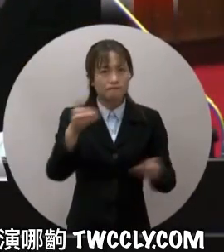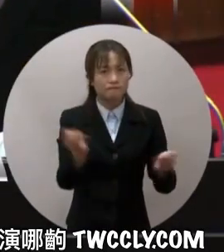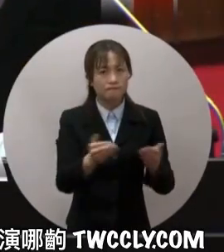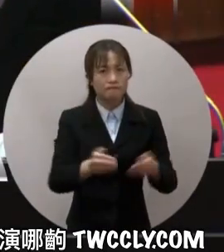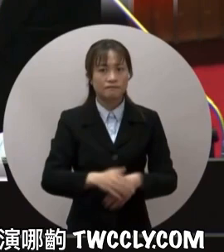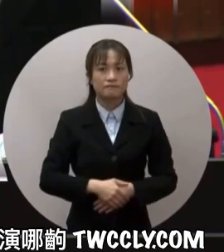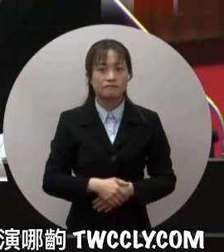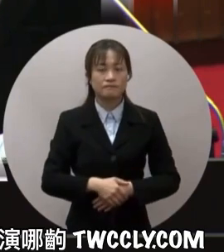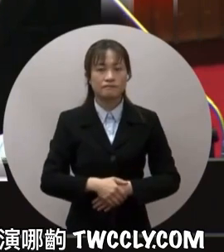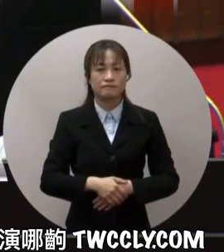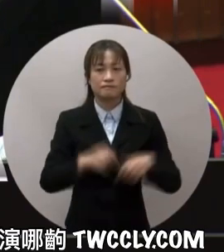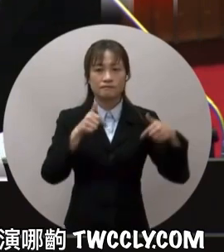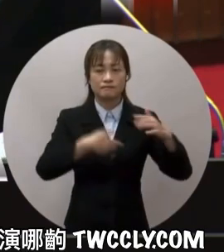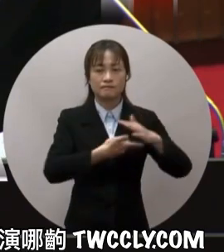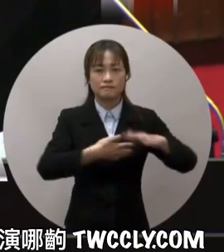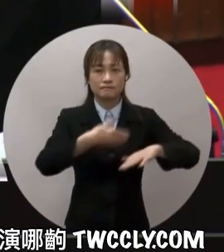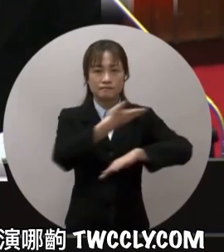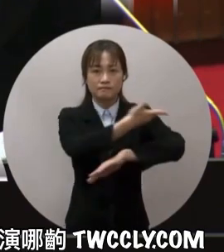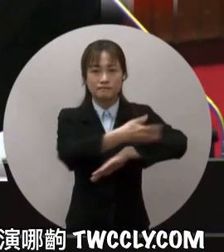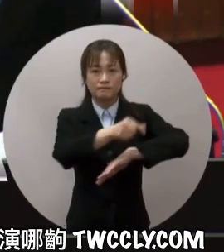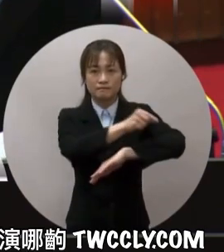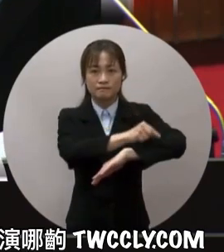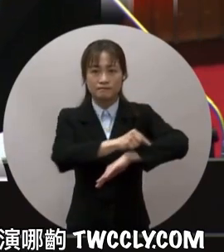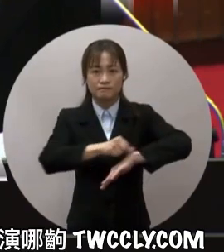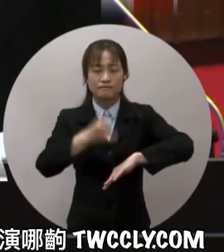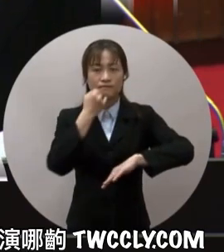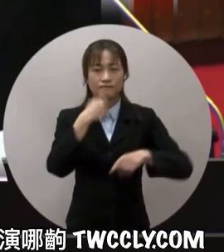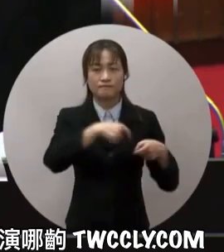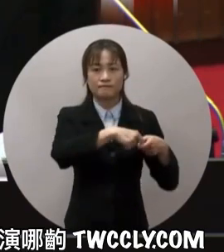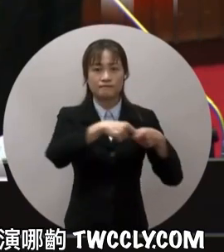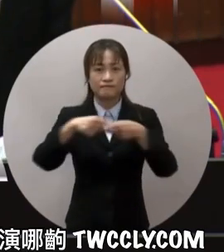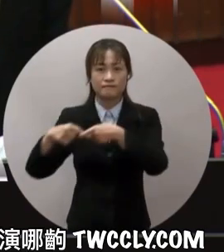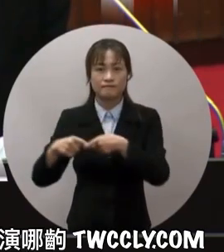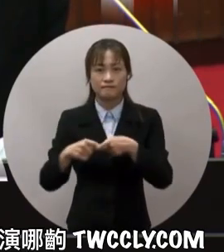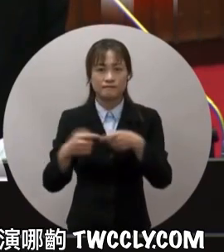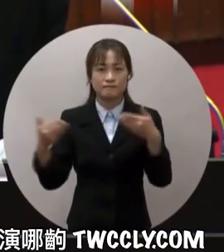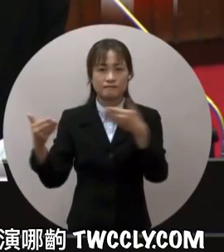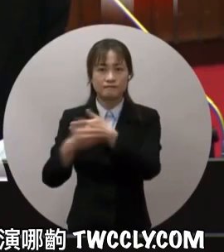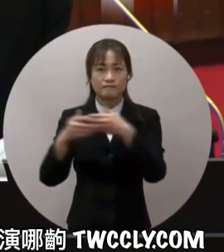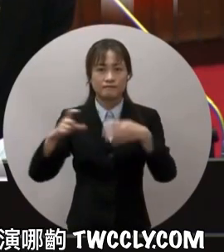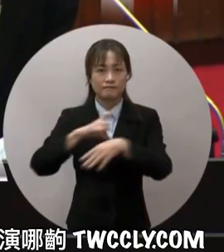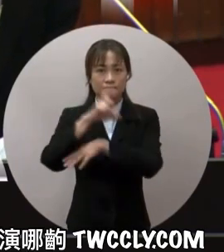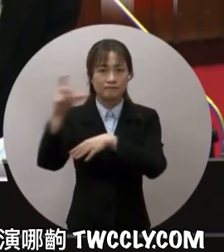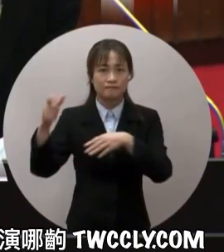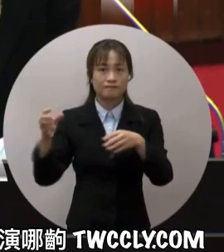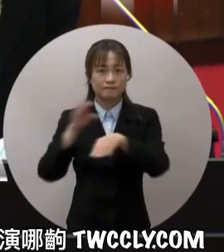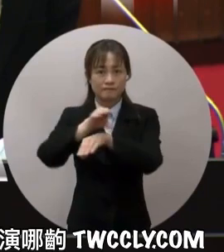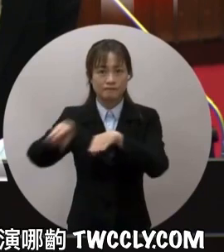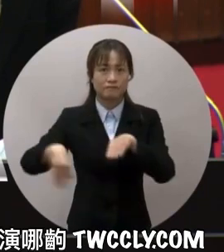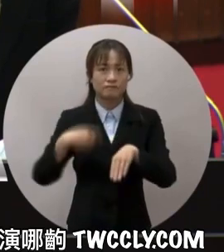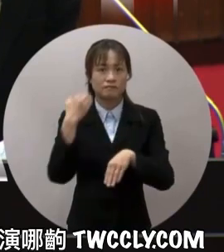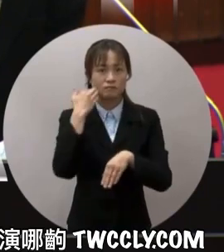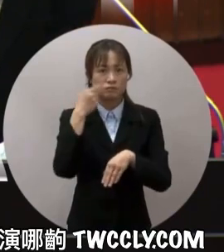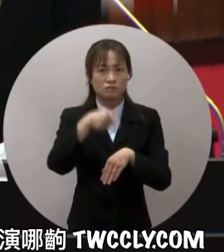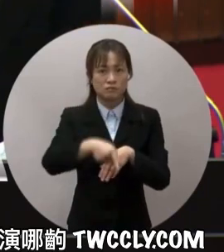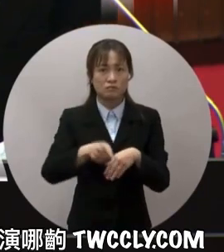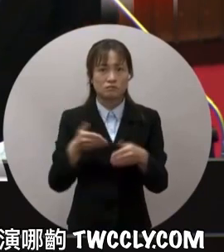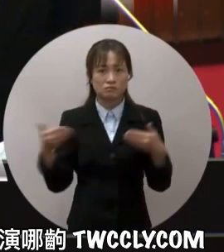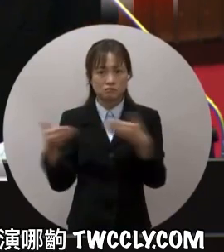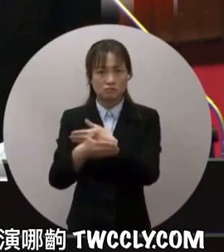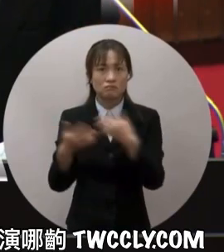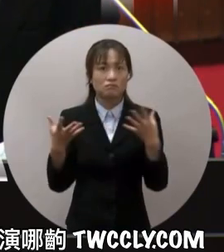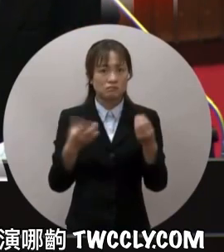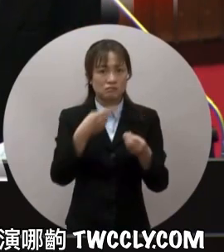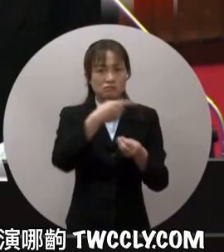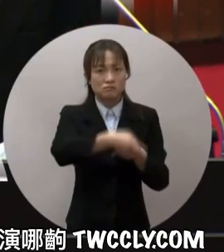UC案去跟我聯絡到通宵交流到不然台風永遠是沒落的他現在離